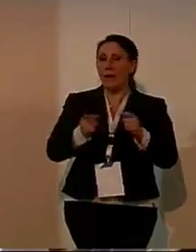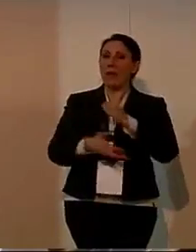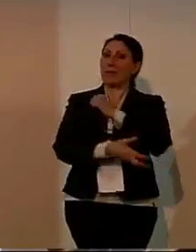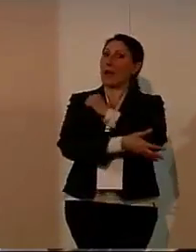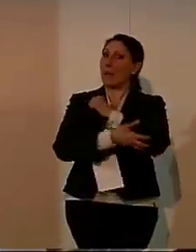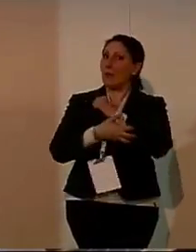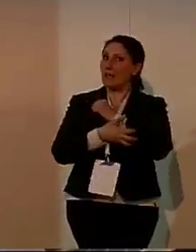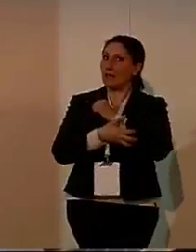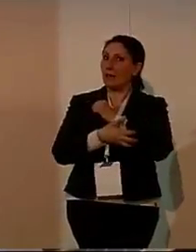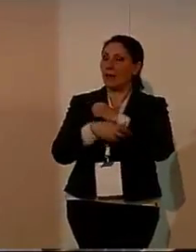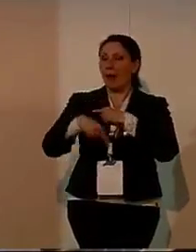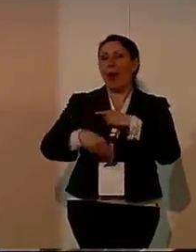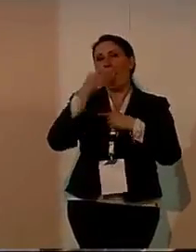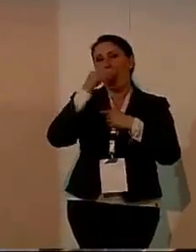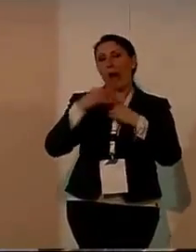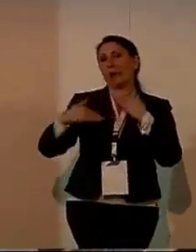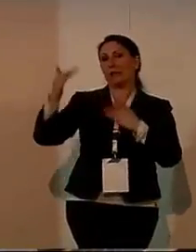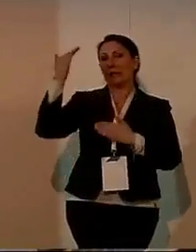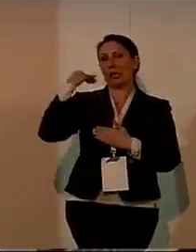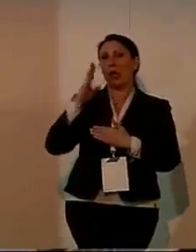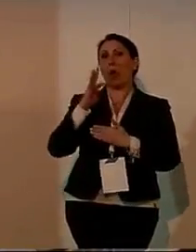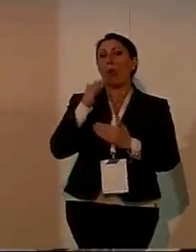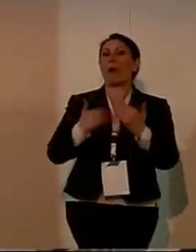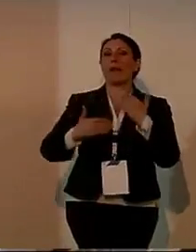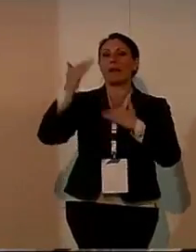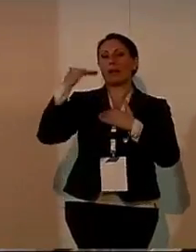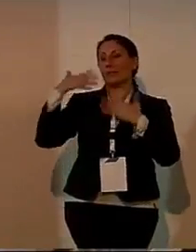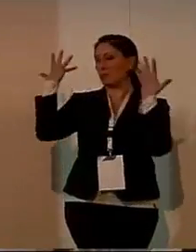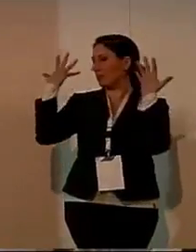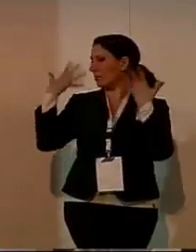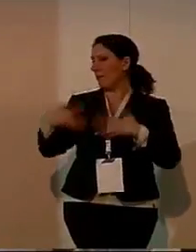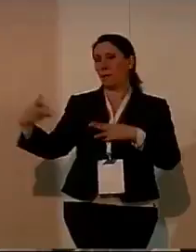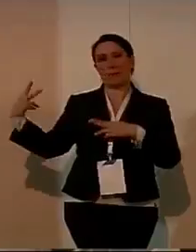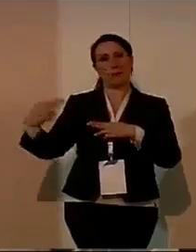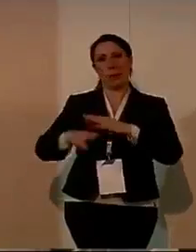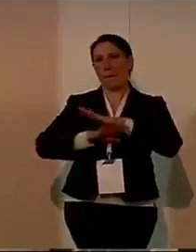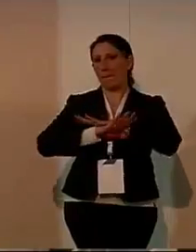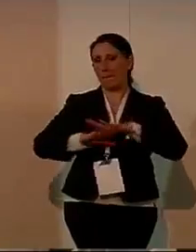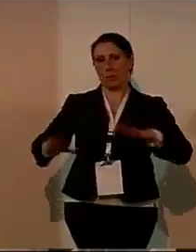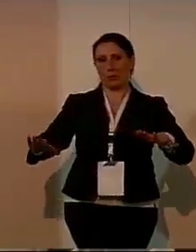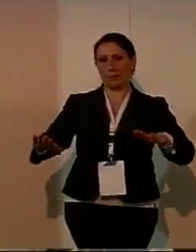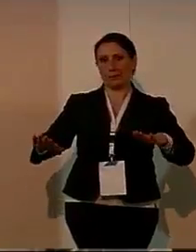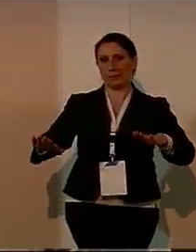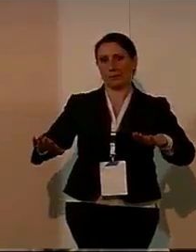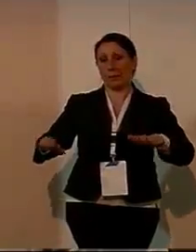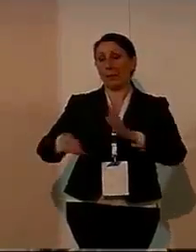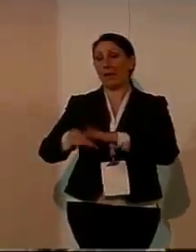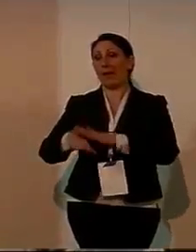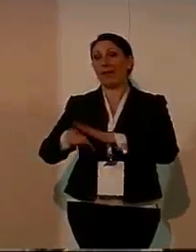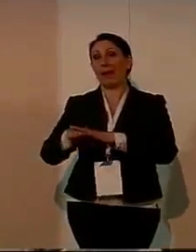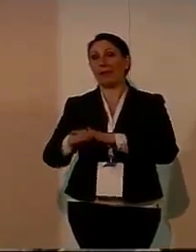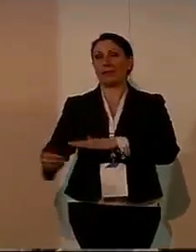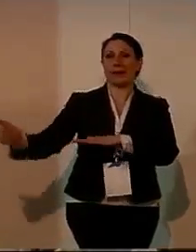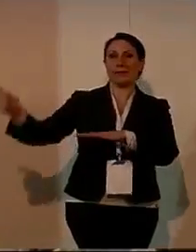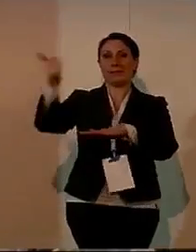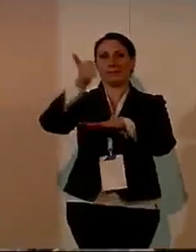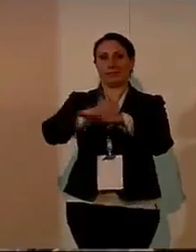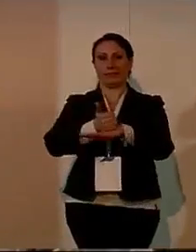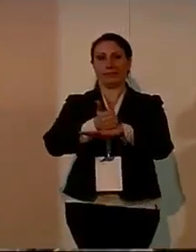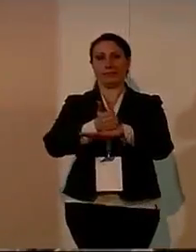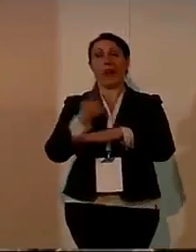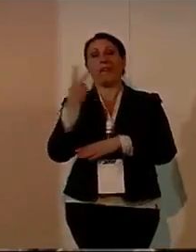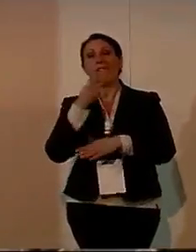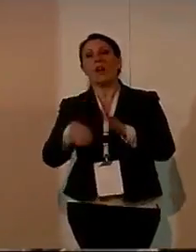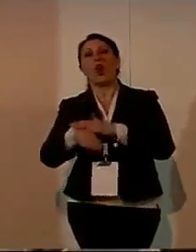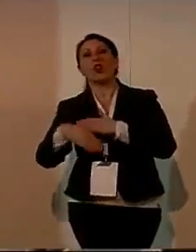ciclo è finito 40 anni fa ed è finito con il riscatto della destra la vera destra che esiste che non è fatta